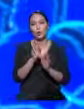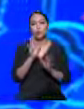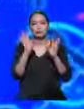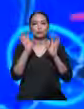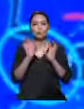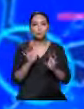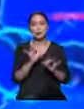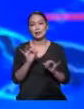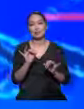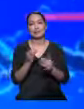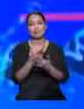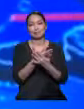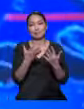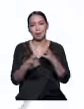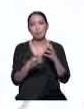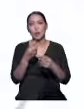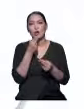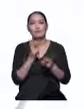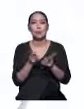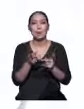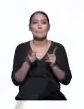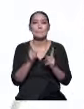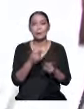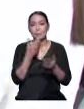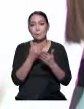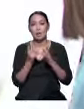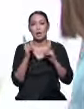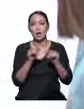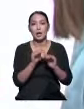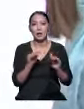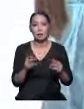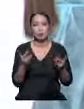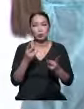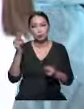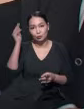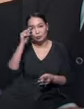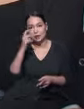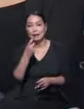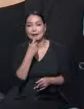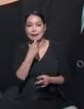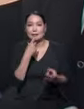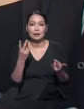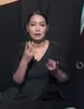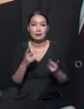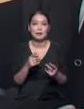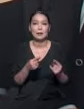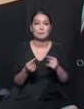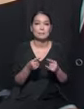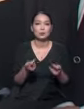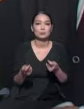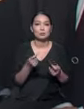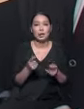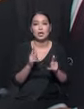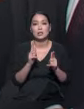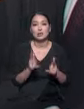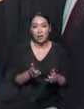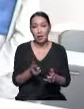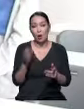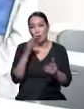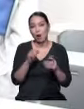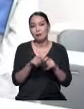и стандартами мировой кухни. Правда, перед отправкой ребятам предстоит выучить язык. К слову, по межправительственному соглашению об